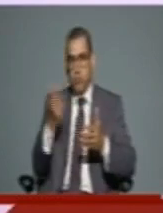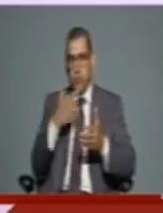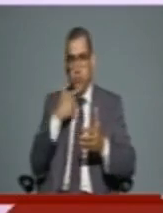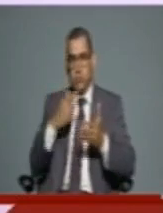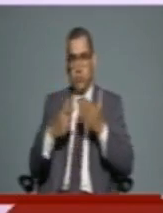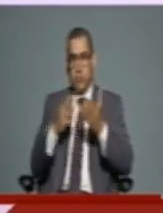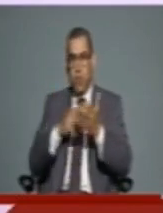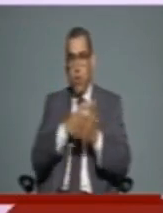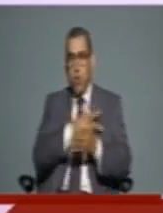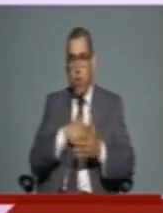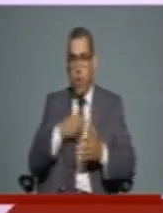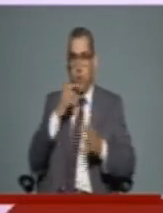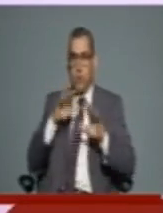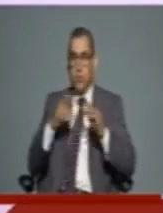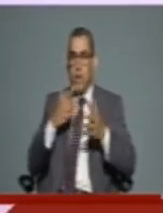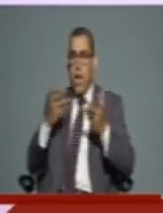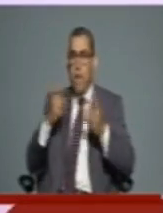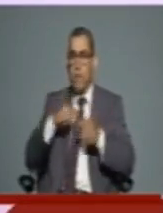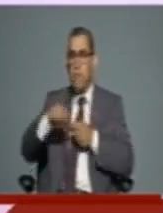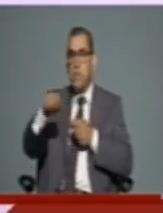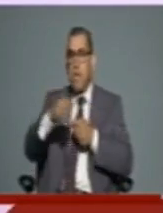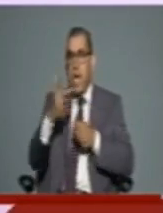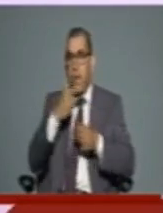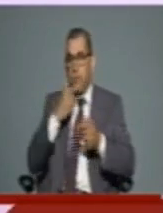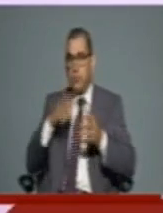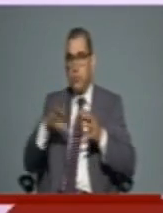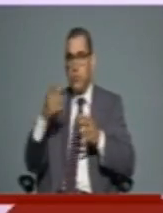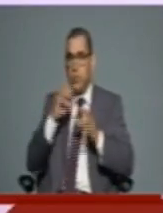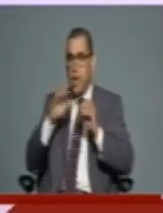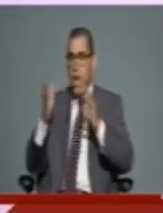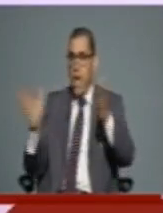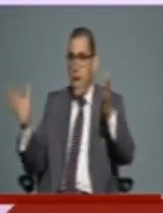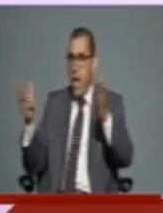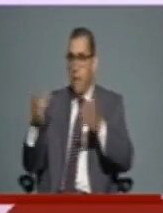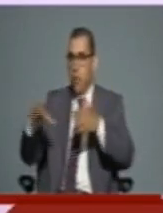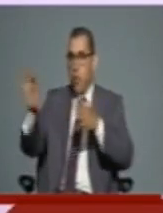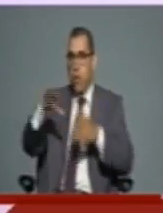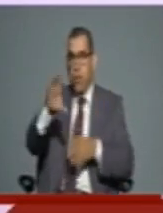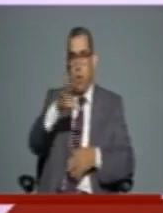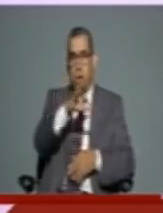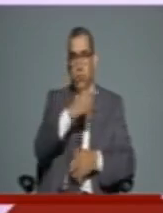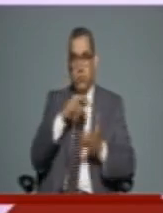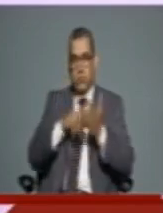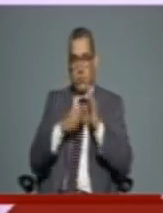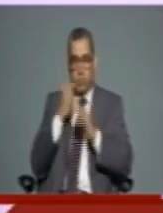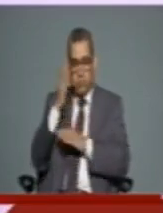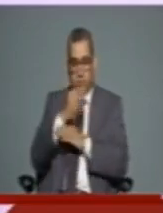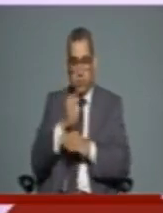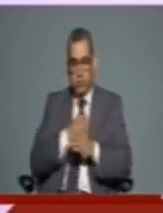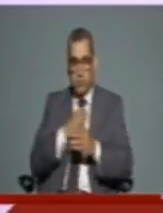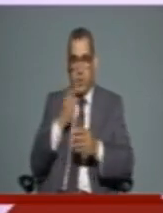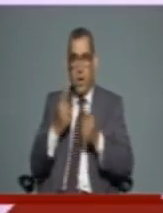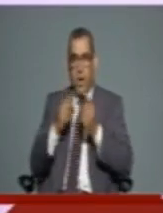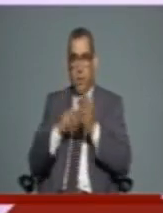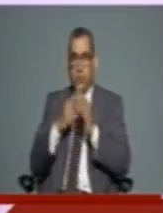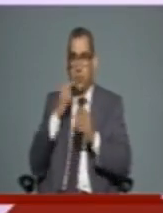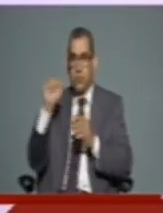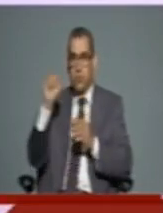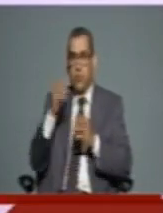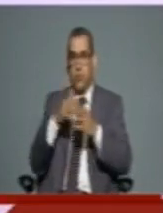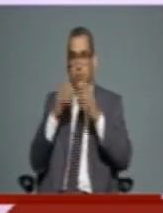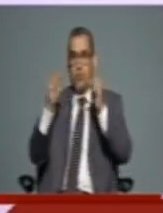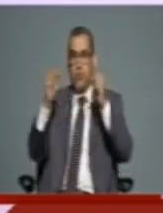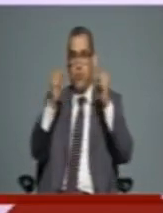الحجوم والمساحات المطلوبة من كل صنف من دول بناء على التفنيطة السلعية اللي عندنا، سواء